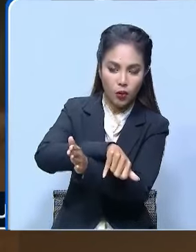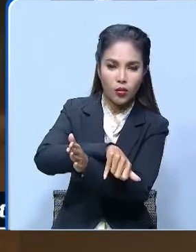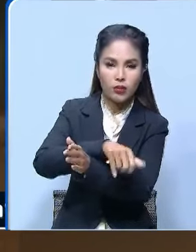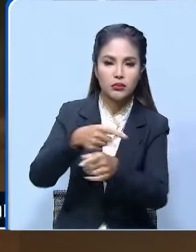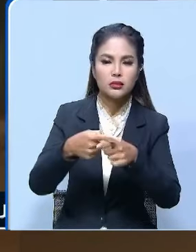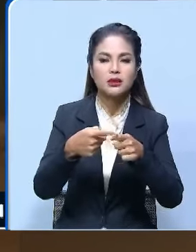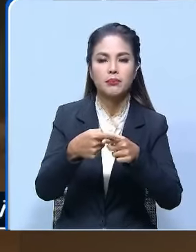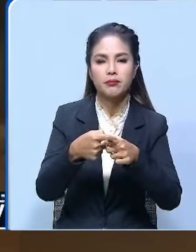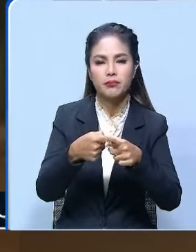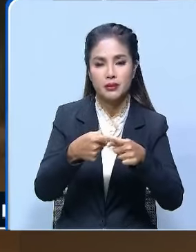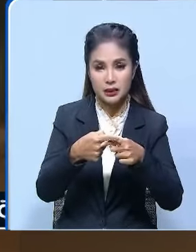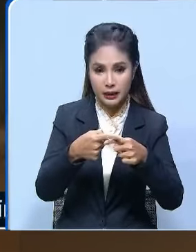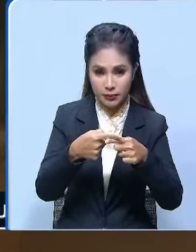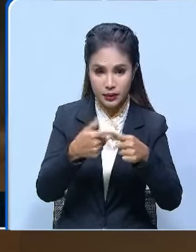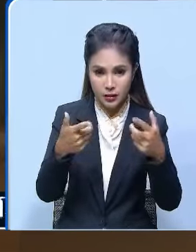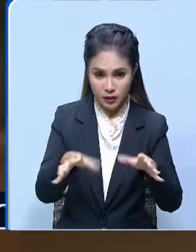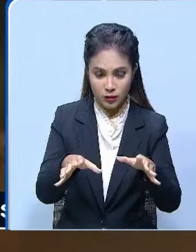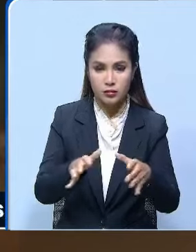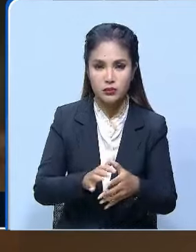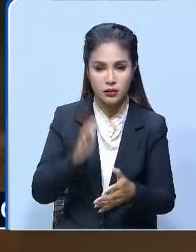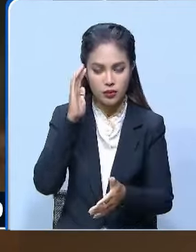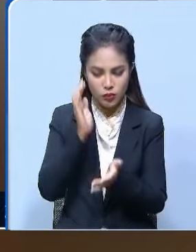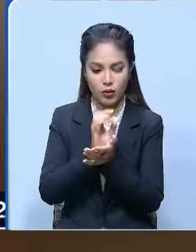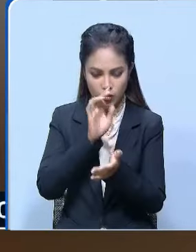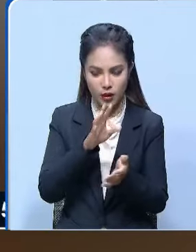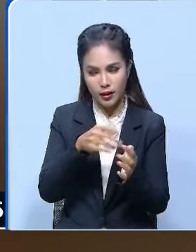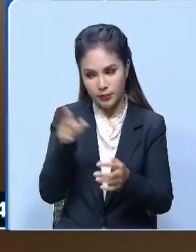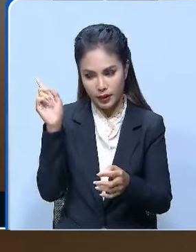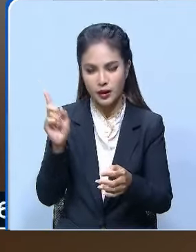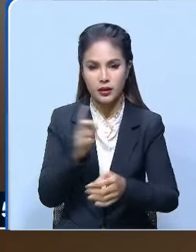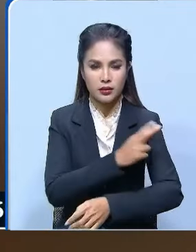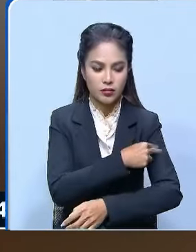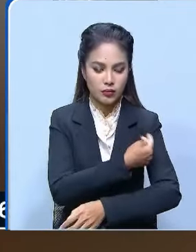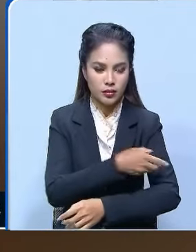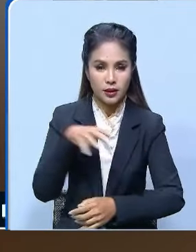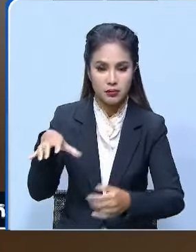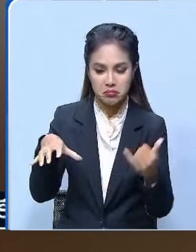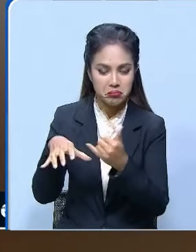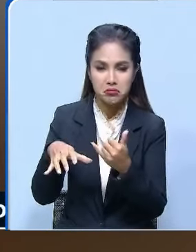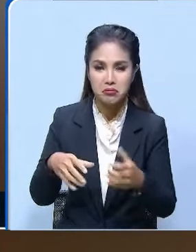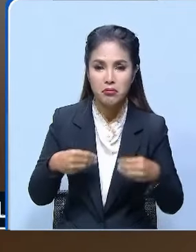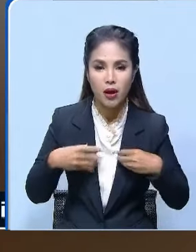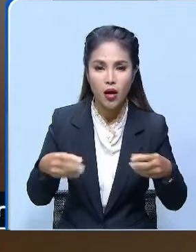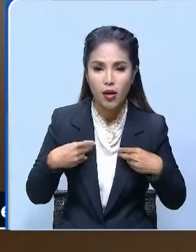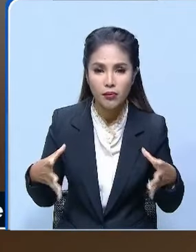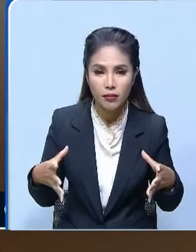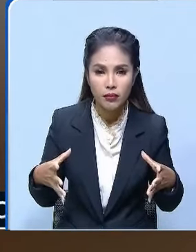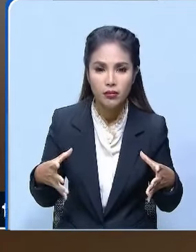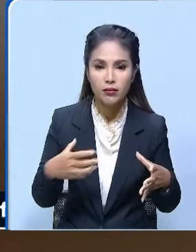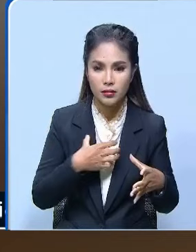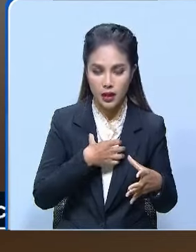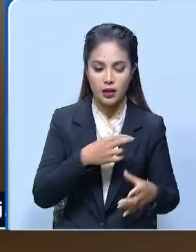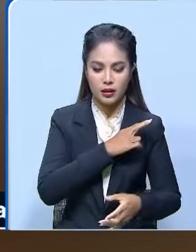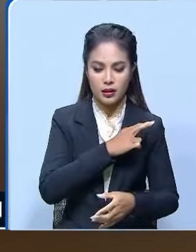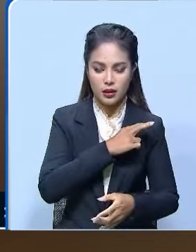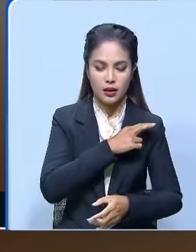เจ็บพอบาดเจ็บแล้วเนี่ยทางเจ้าหน้าที่บอกว่าอ่ะไปโรงพยาบาลมั้ยเขาไม่ยอมขึ้นรถกู้ภัยนะยืนยันจะขอไปโรงพยาบาลเอง